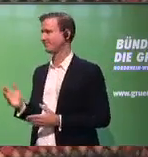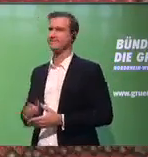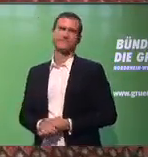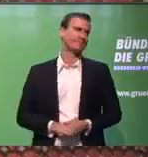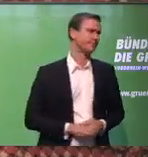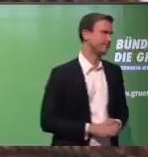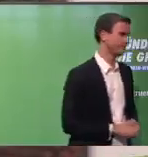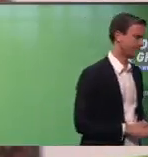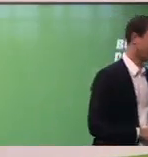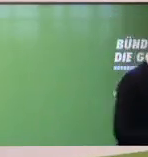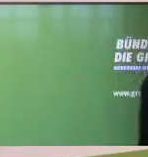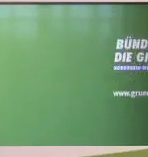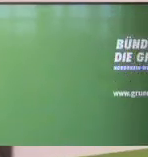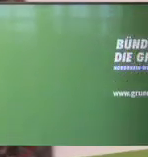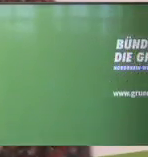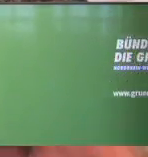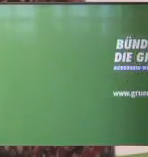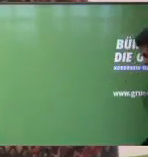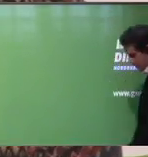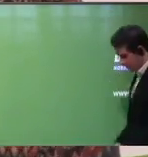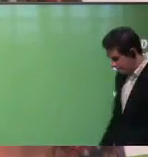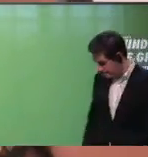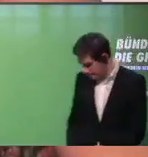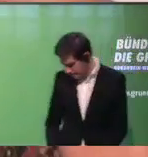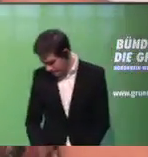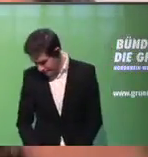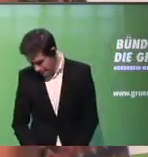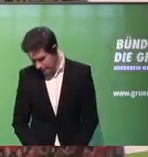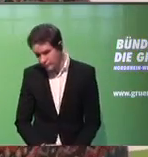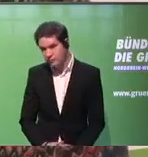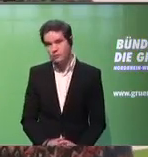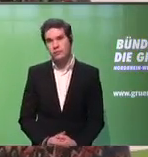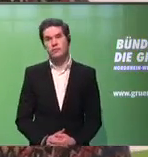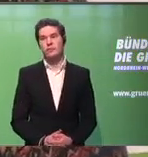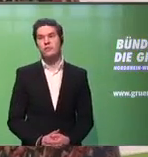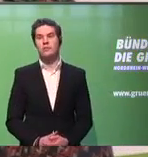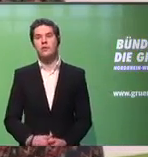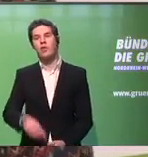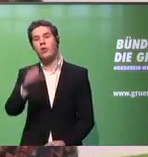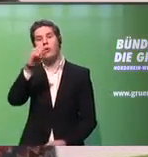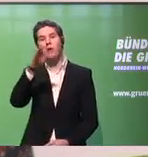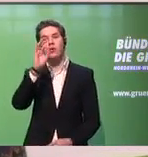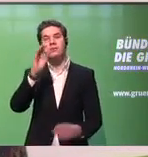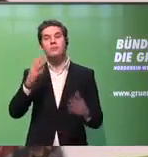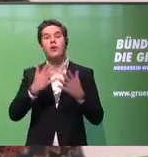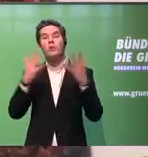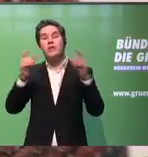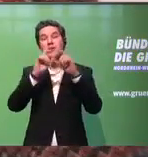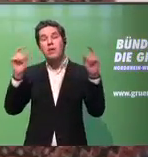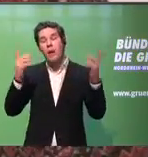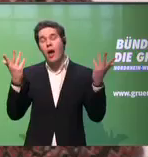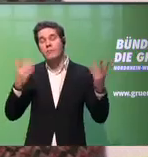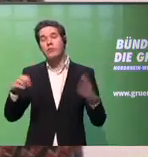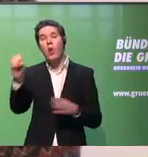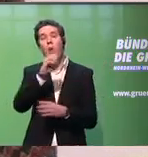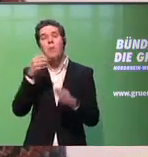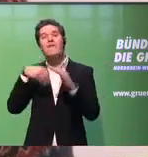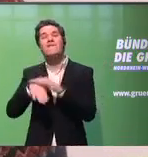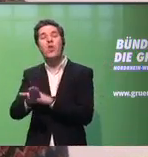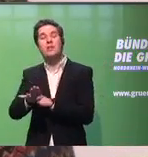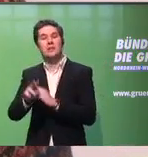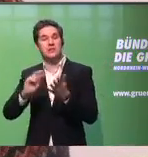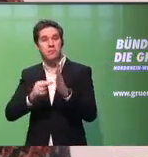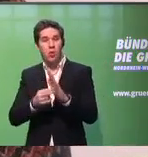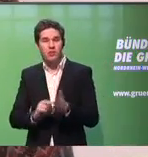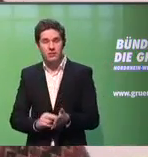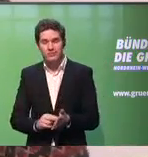Okay. Also erstmal dieses große Thema europäische Flüchtlingspolitik, weil das ist so ein Thema, da habe ich auch